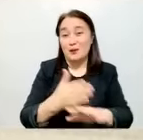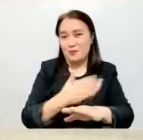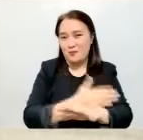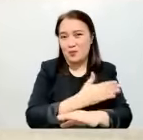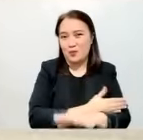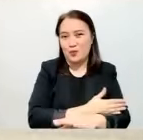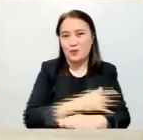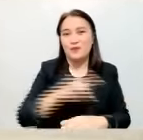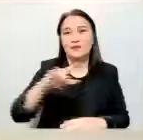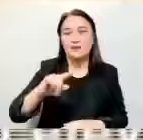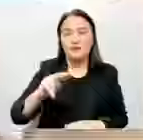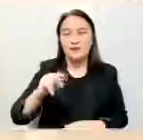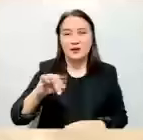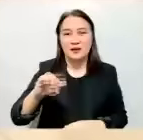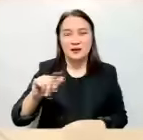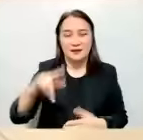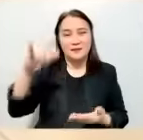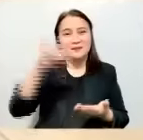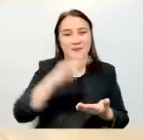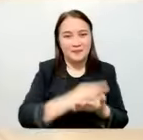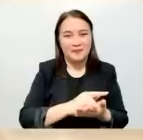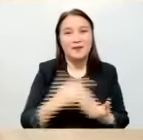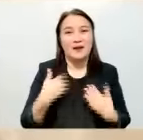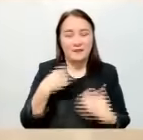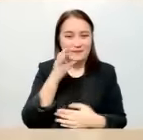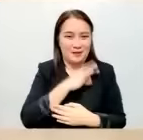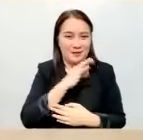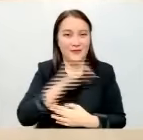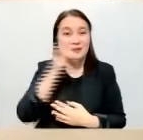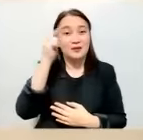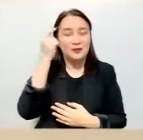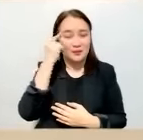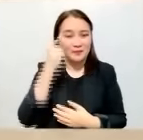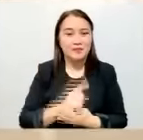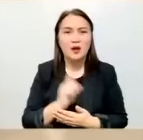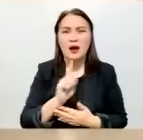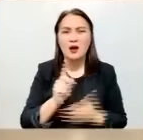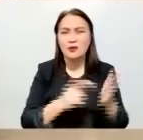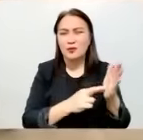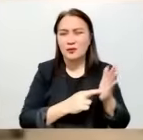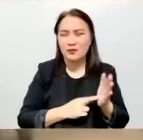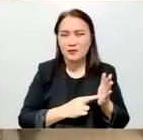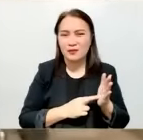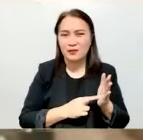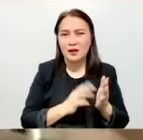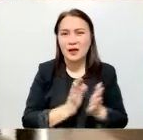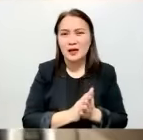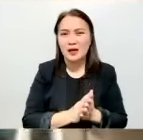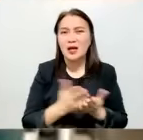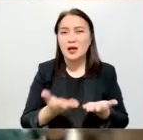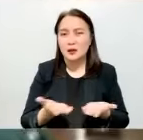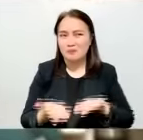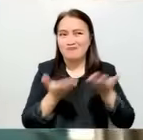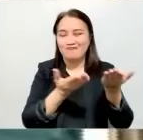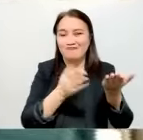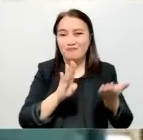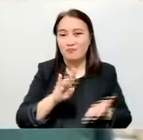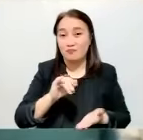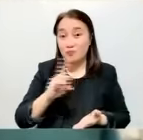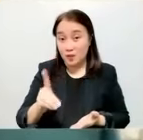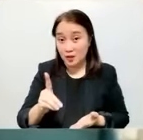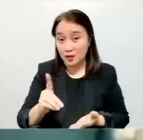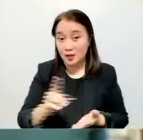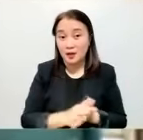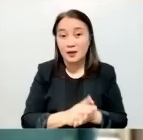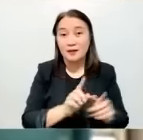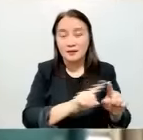benepisyo dito ang gobyerno. Ilan sa mga requirement ng DOTR na magdesisyon itong ipabid ang operations at maintenance itong NAIA sa mga pribadong